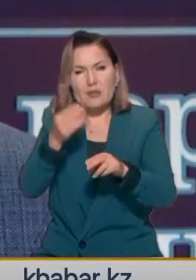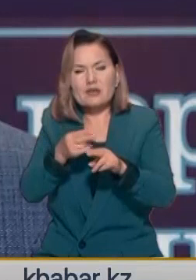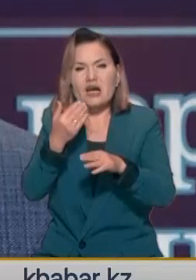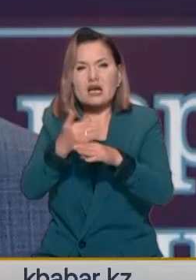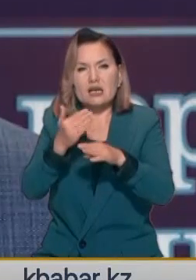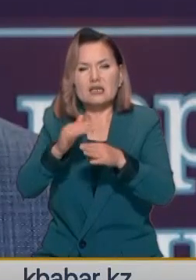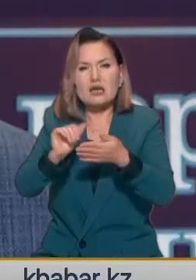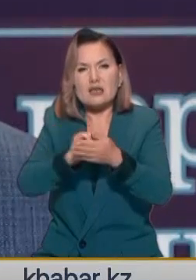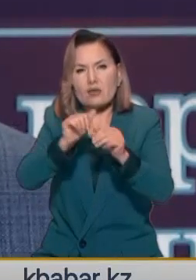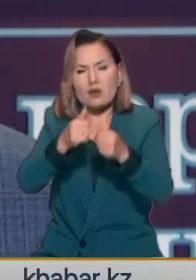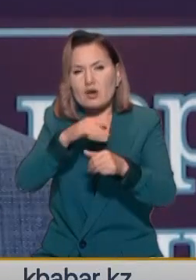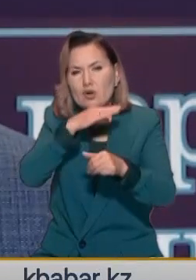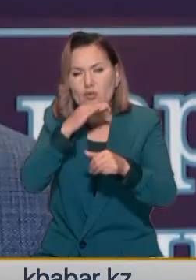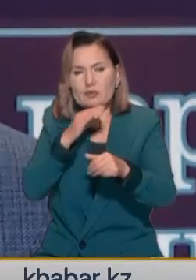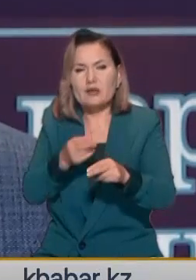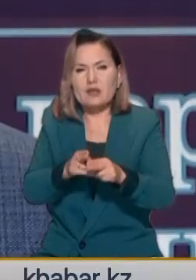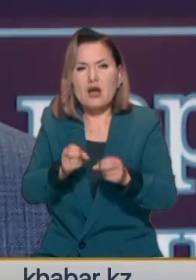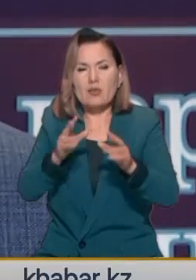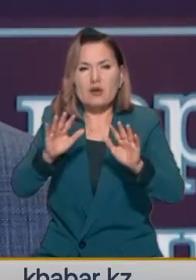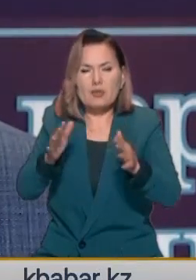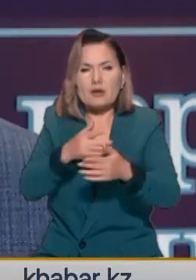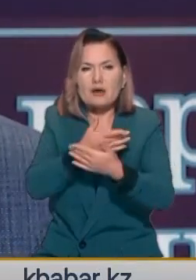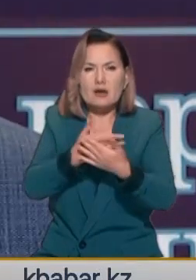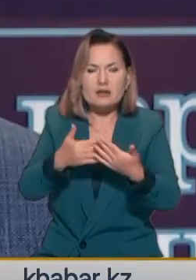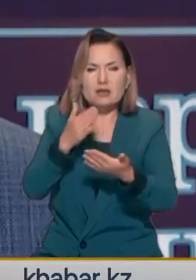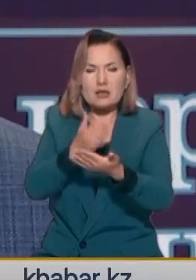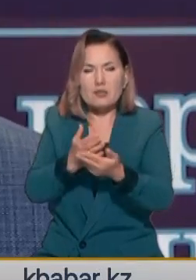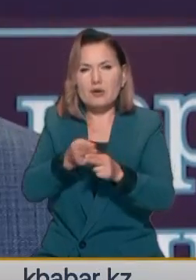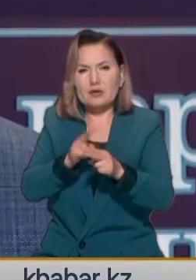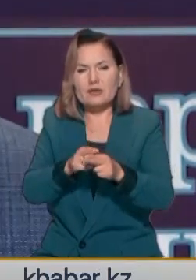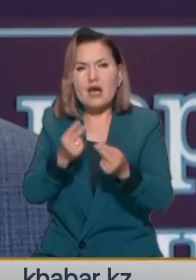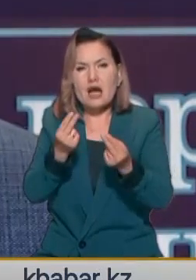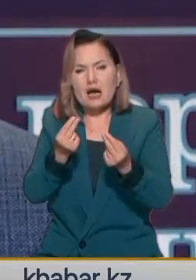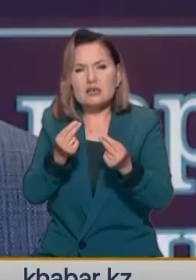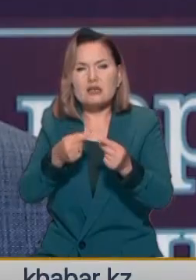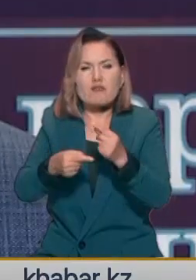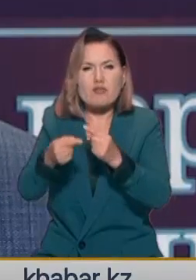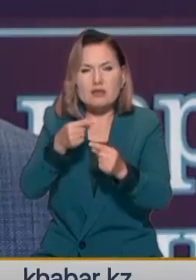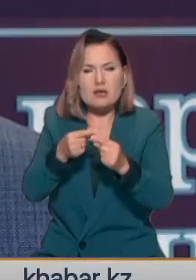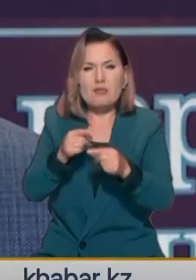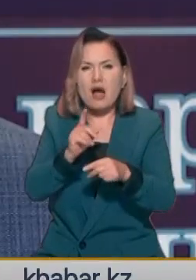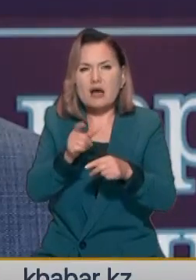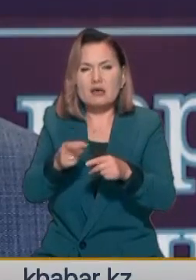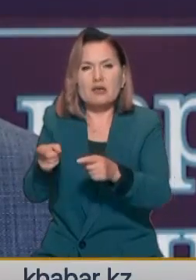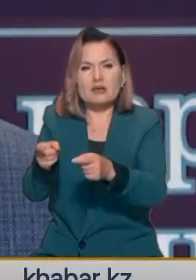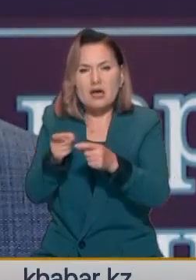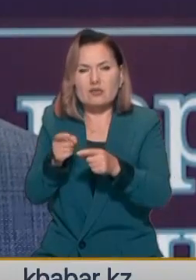рәсімдеу деген секілді көп таралған қылмыстардың алаяқтық схемаларының бірі болды. Одан кейін қаржылық пирамидаларға адамдарды